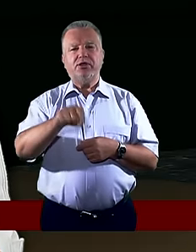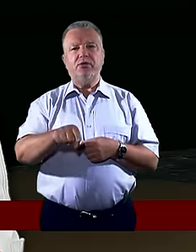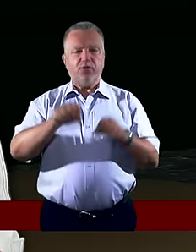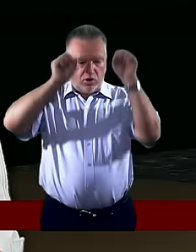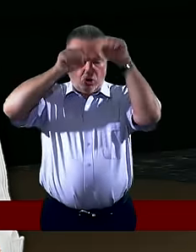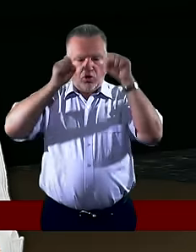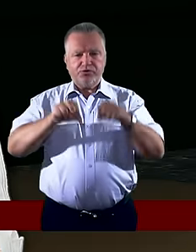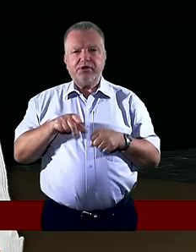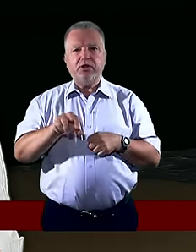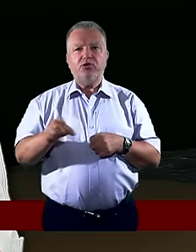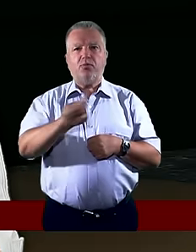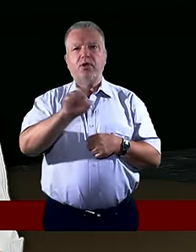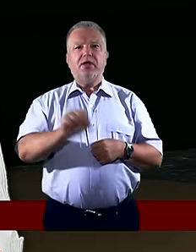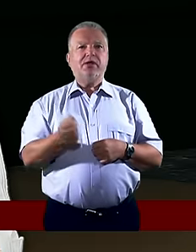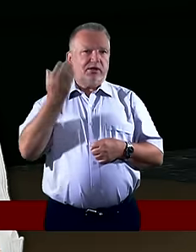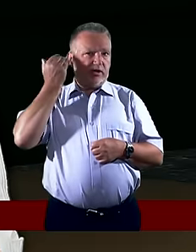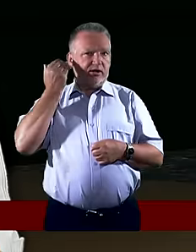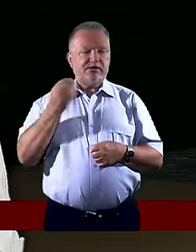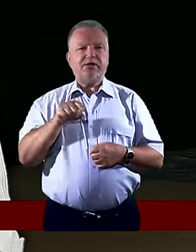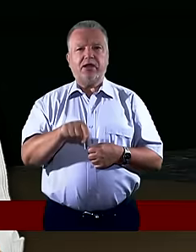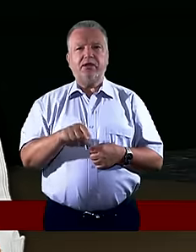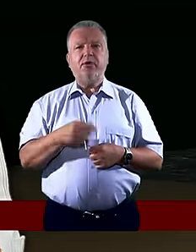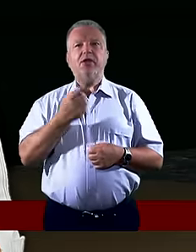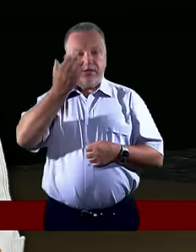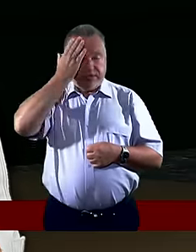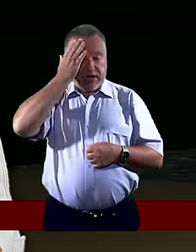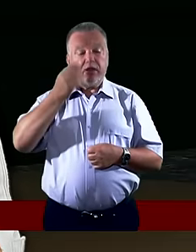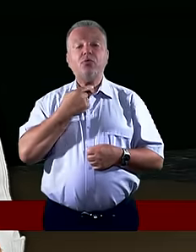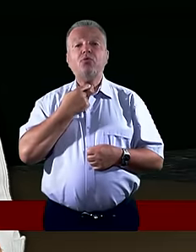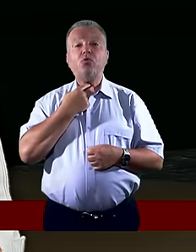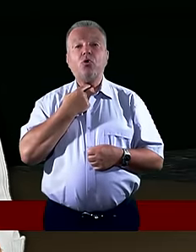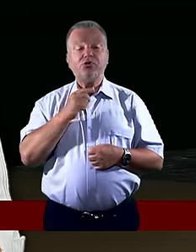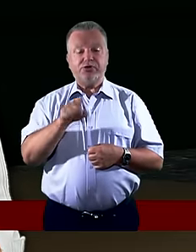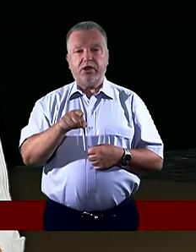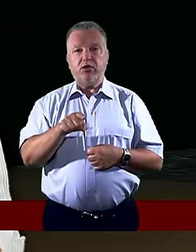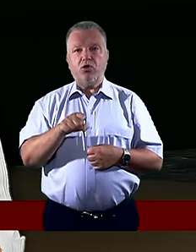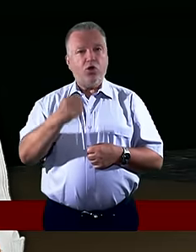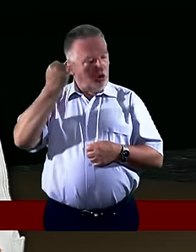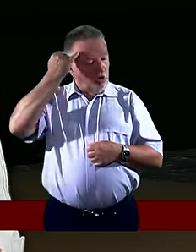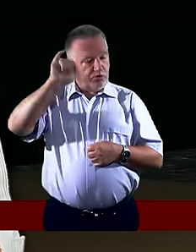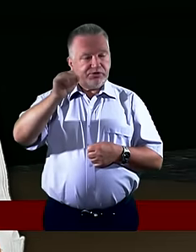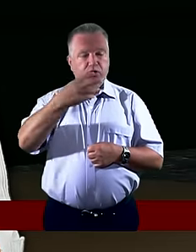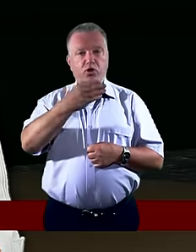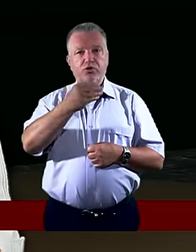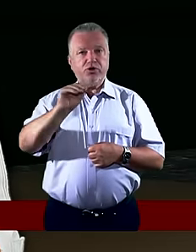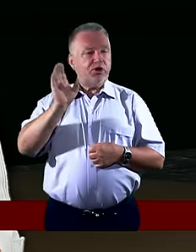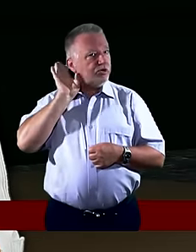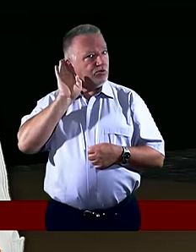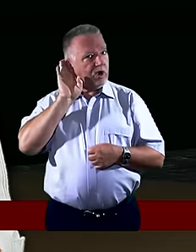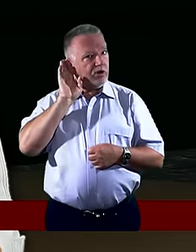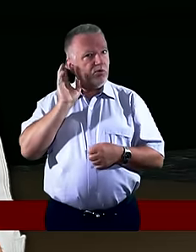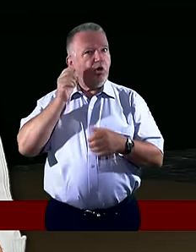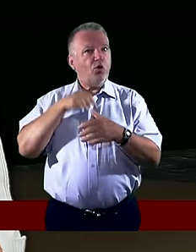za nim, gdyż znają jego głos. Za obcym natomiast nie pójdą, lecz uciekną od